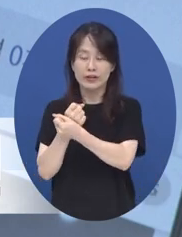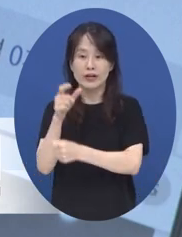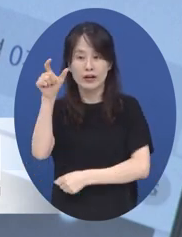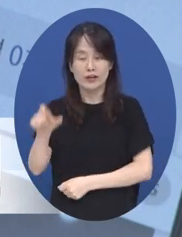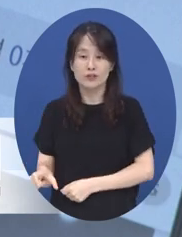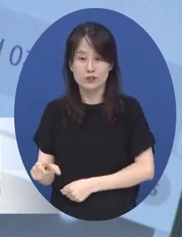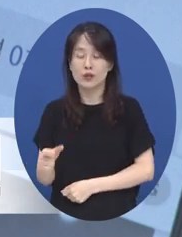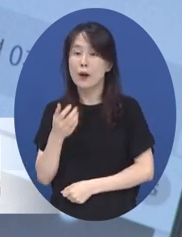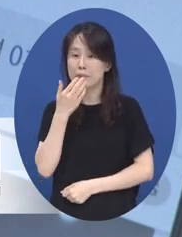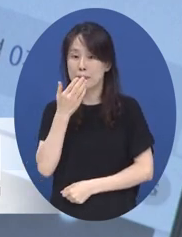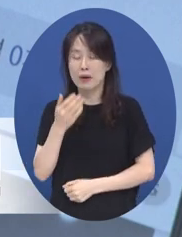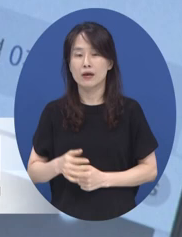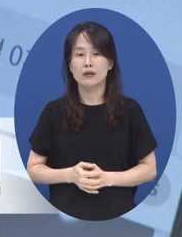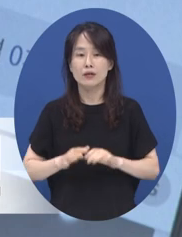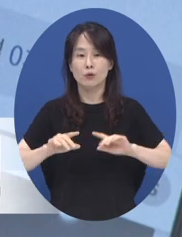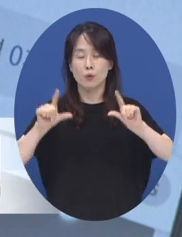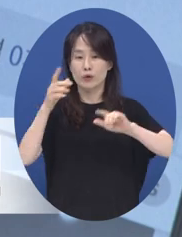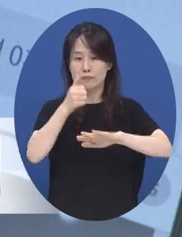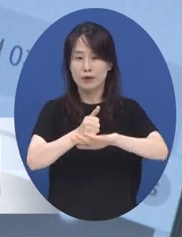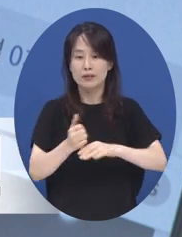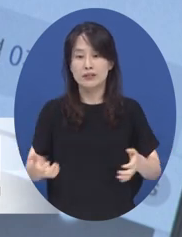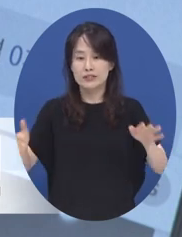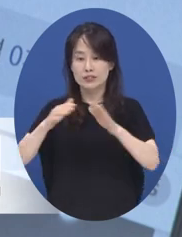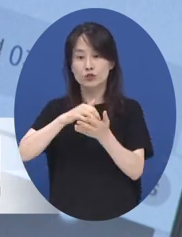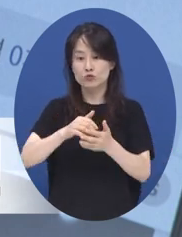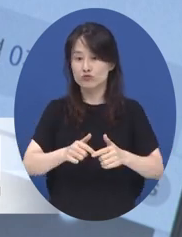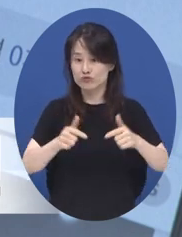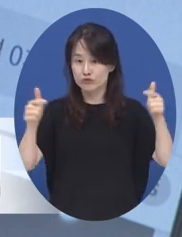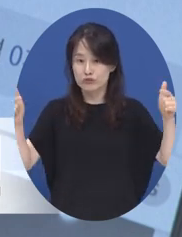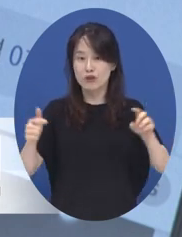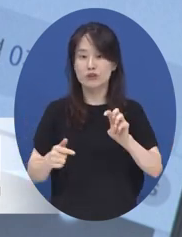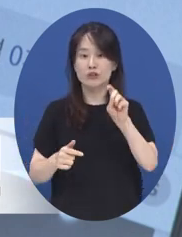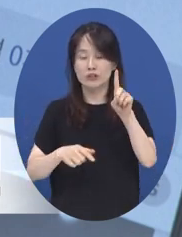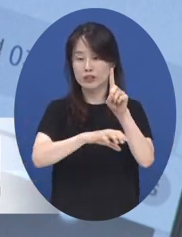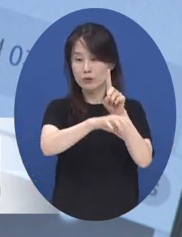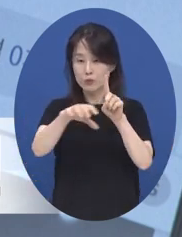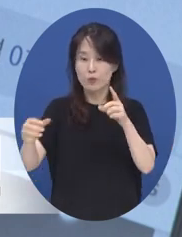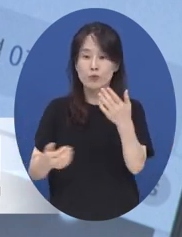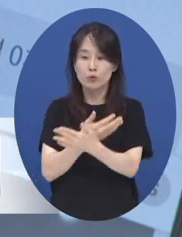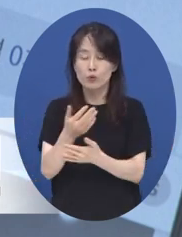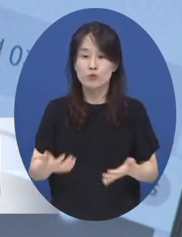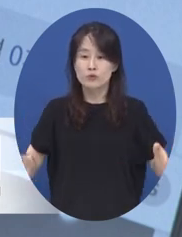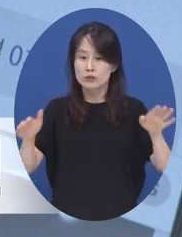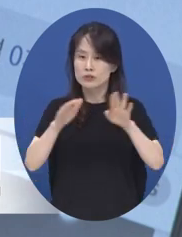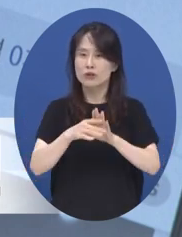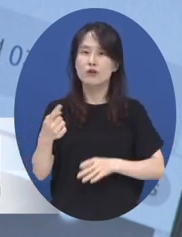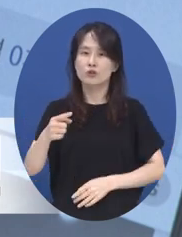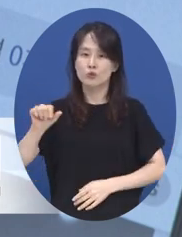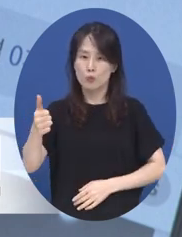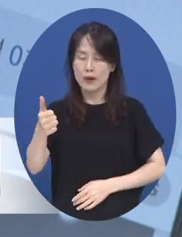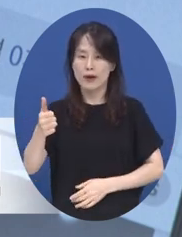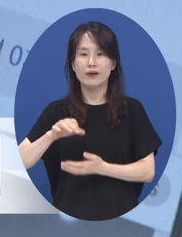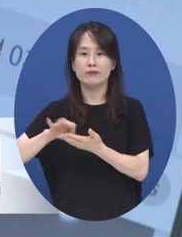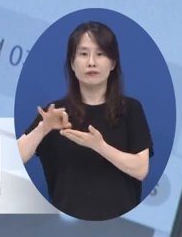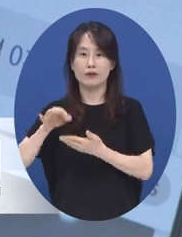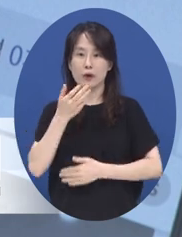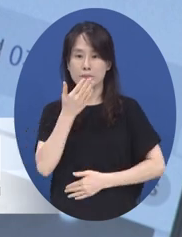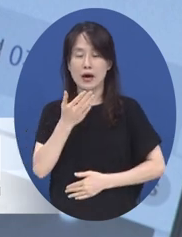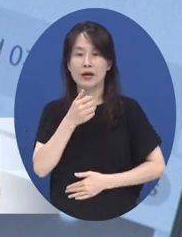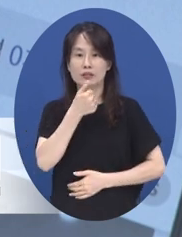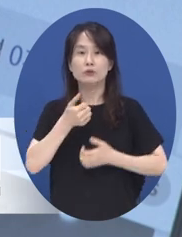할 수 있는데요 올해 말부터 시설 수를 늘려 경기지역 31개 시군의 공유 시설 약 1500 곳을 이용할 수